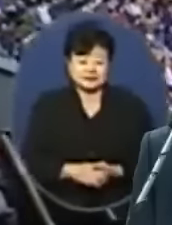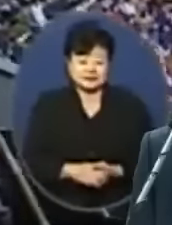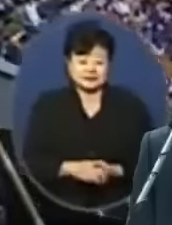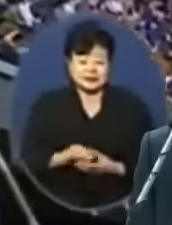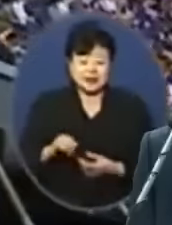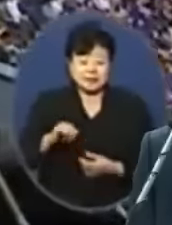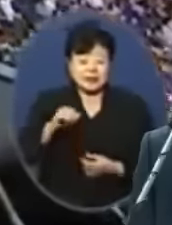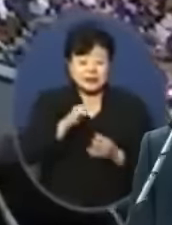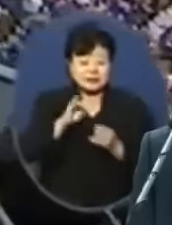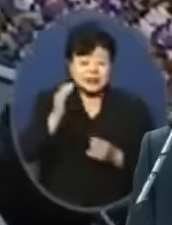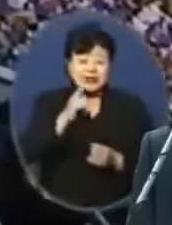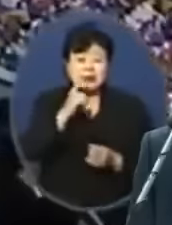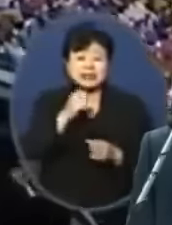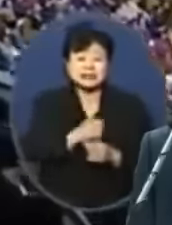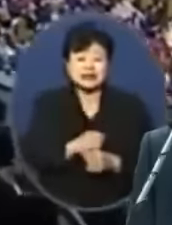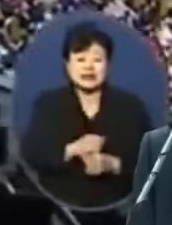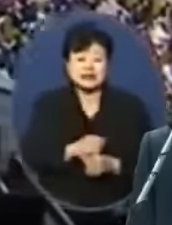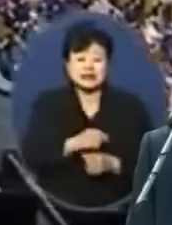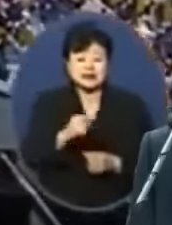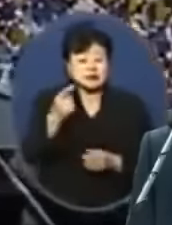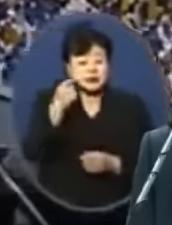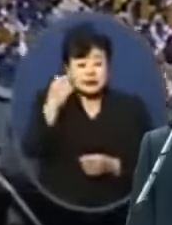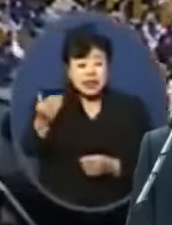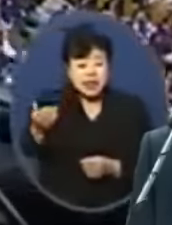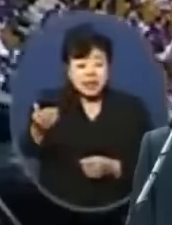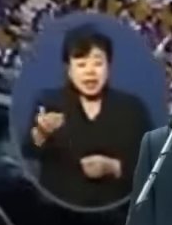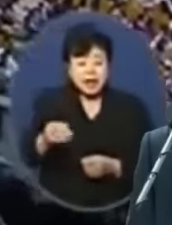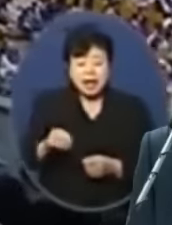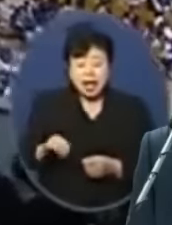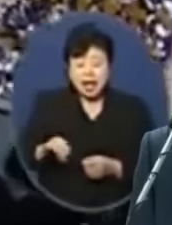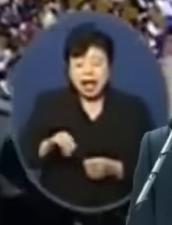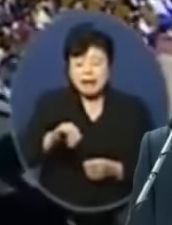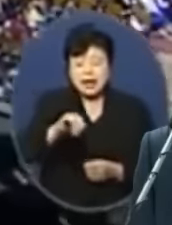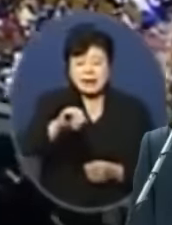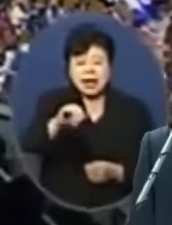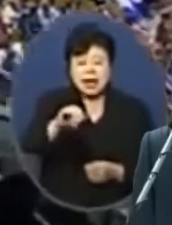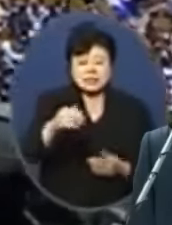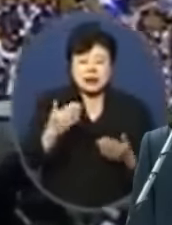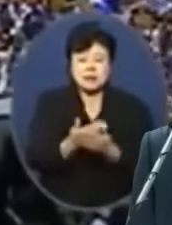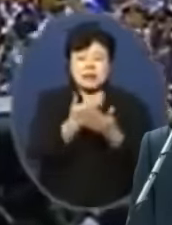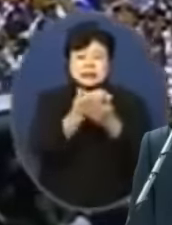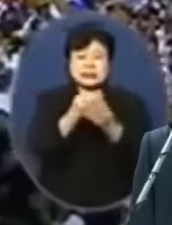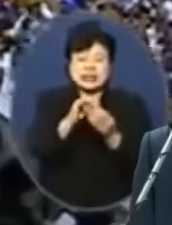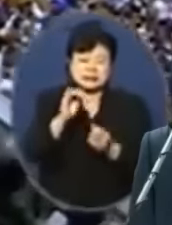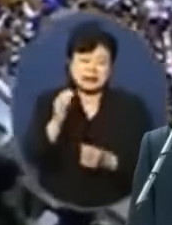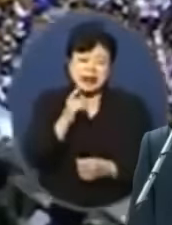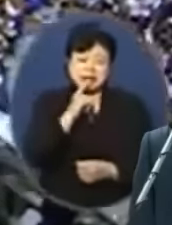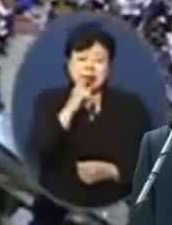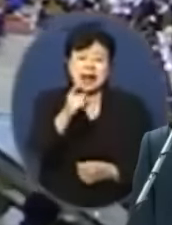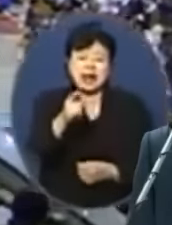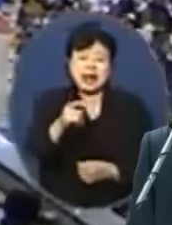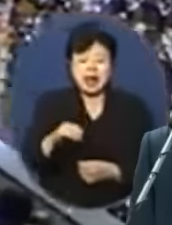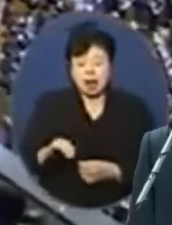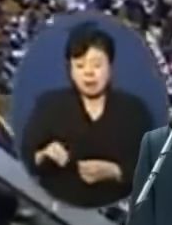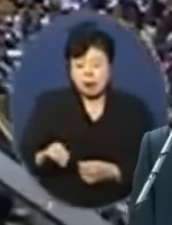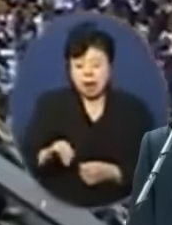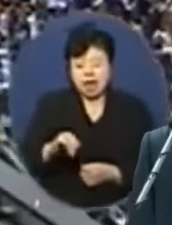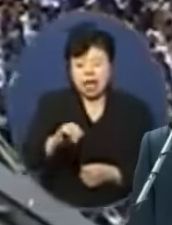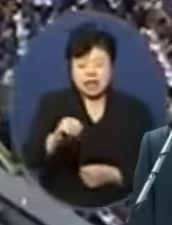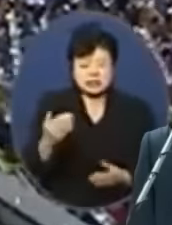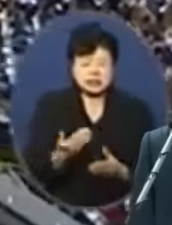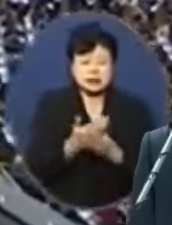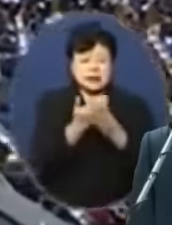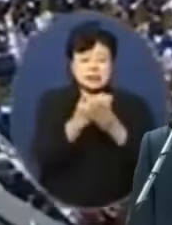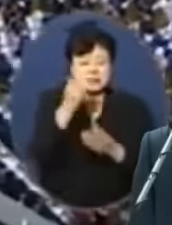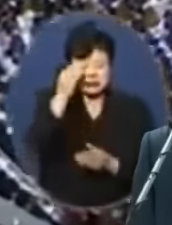진화론자들은 당신은 어디서 왔습니까? 아메바에서부터 진화되었습니다. 눈에 안 보이는 벌레에서